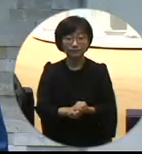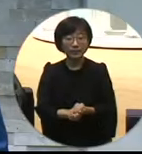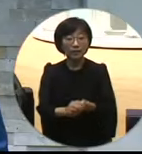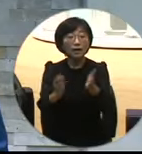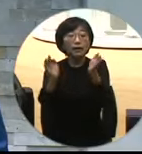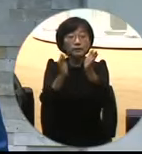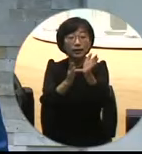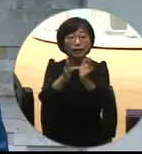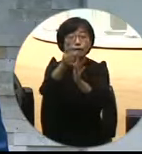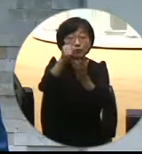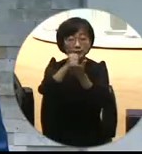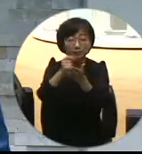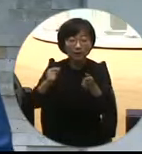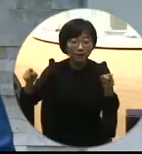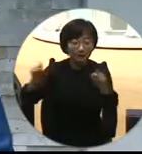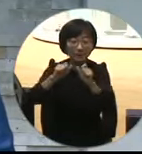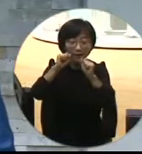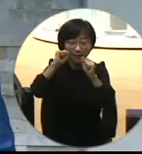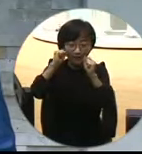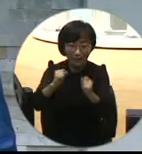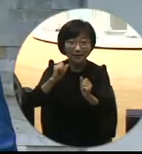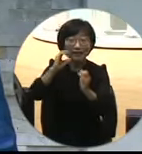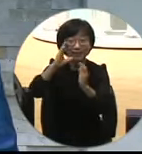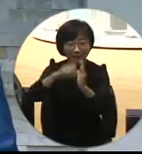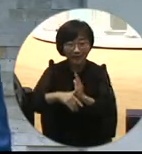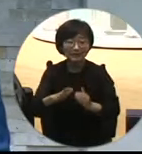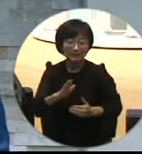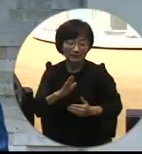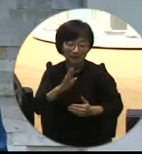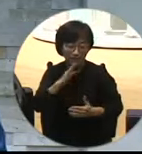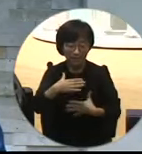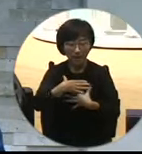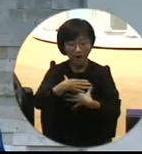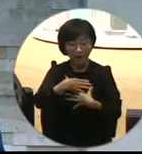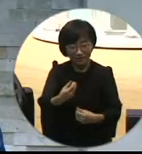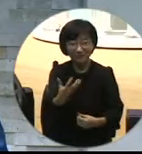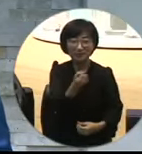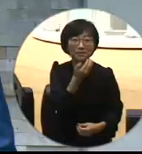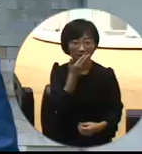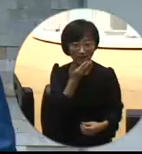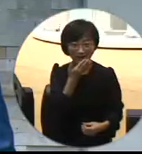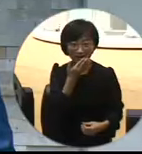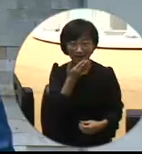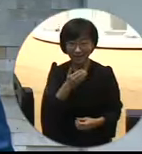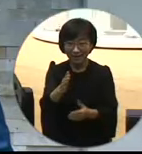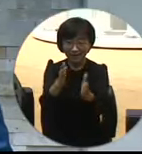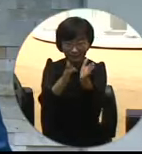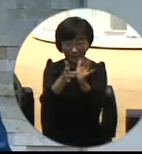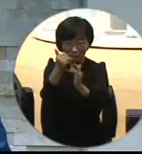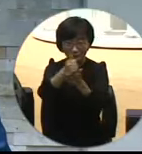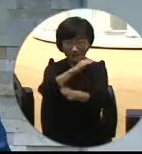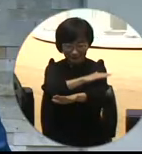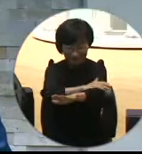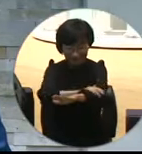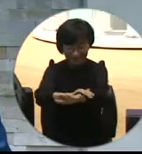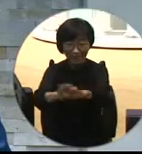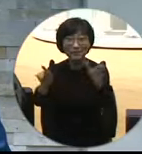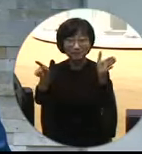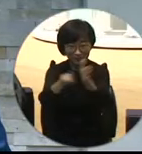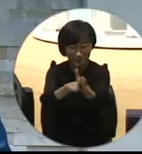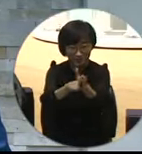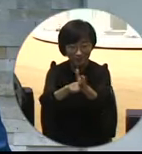있다. 그걸 말씀하고 있는 거죠. 예수를 제대로 믿으면 안식해요. 예수를 율법적으로